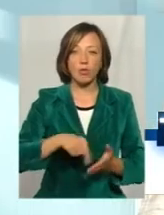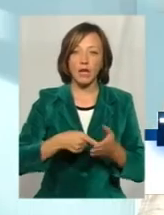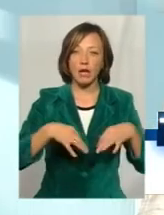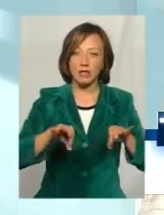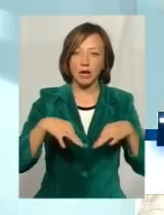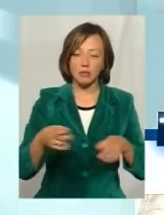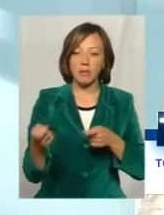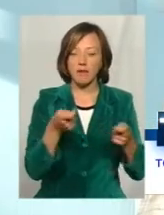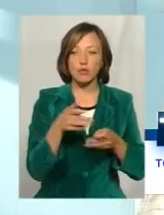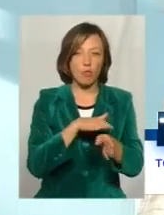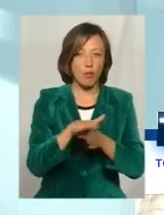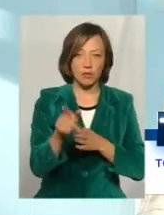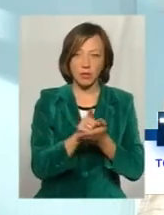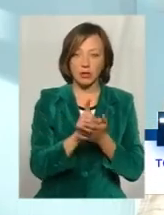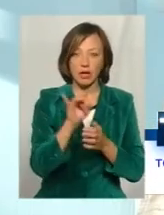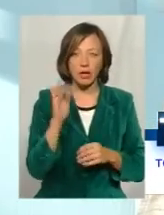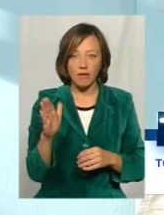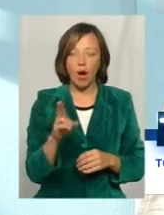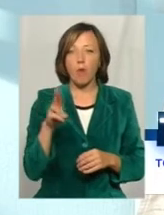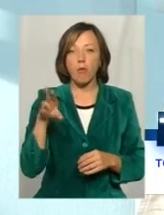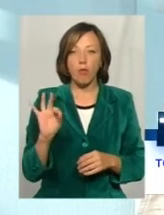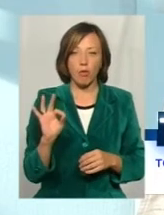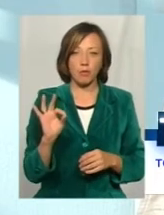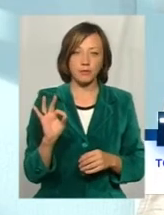транспорт перевозить повністю пенсіонерів. По